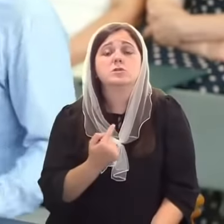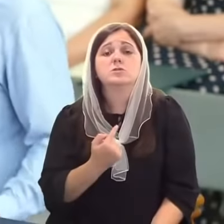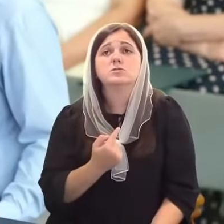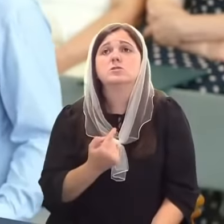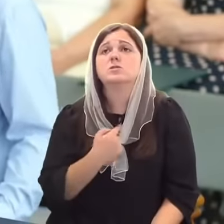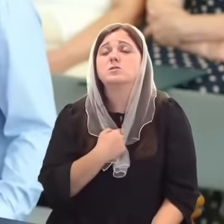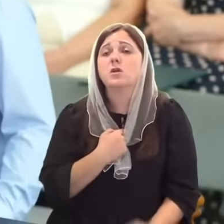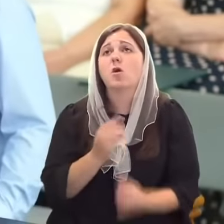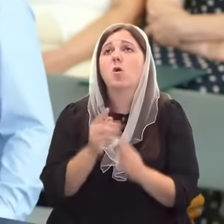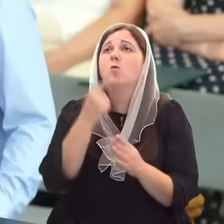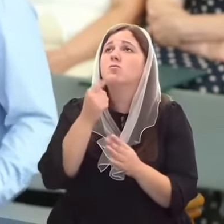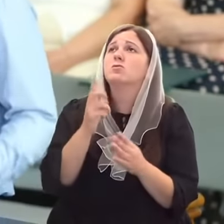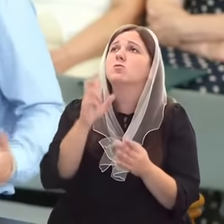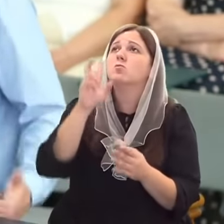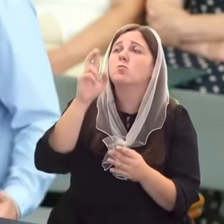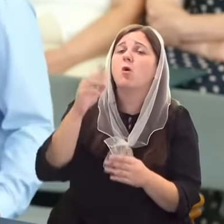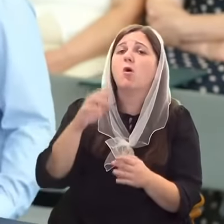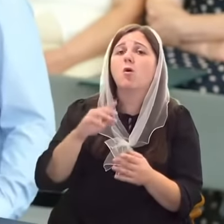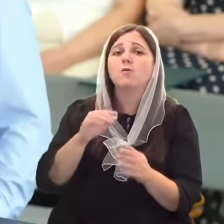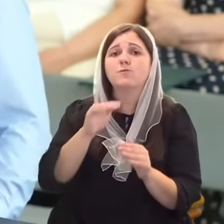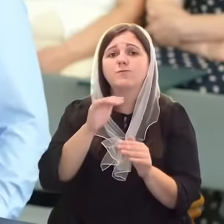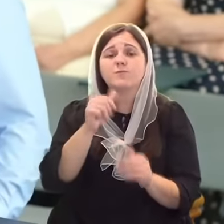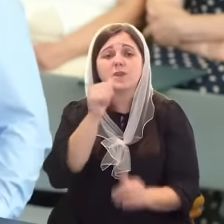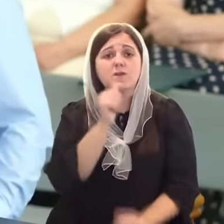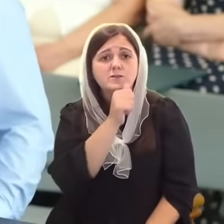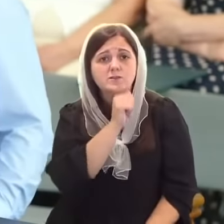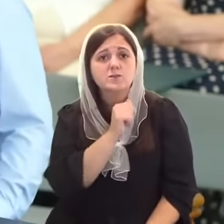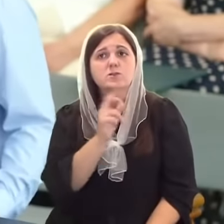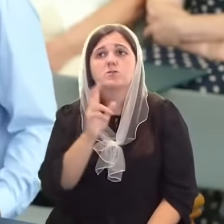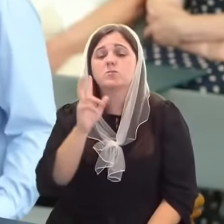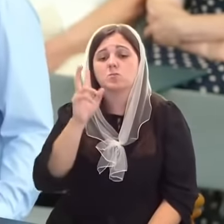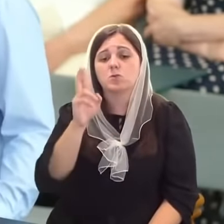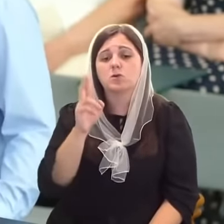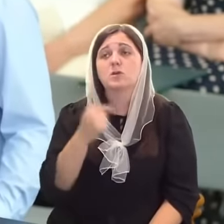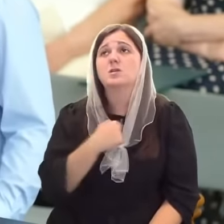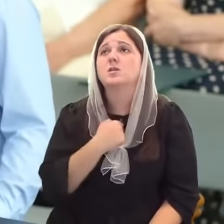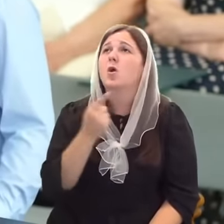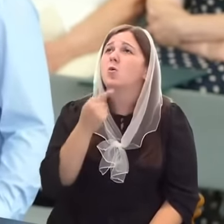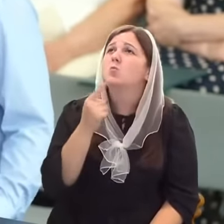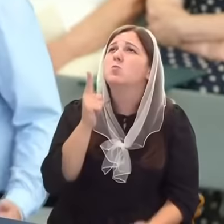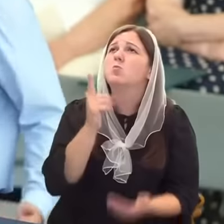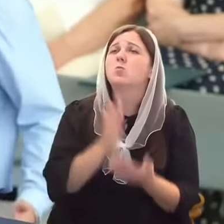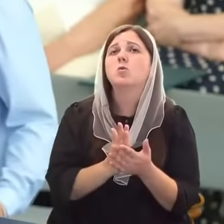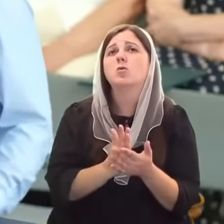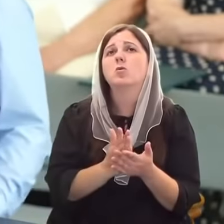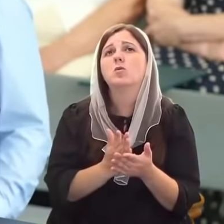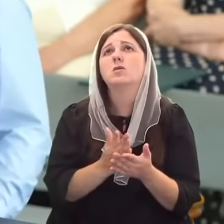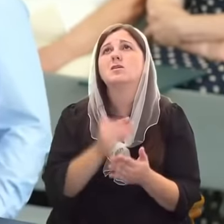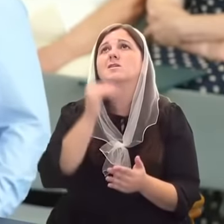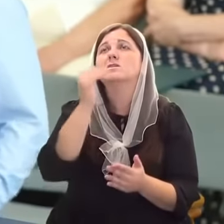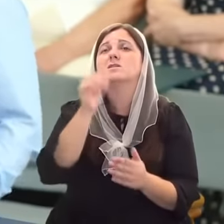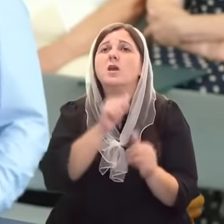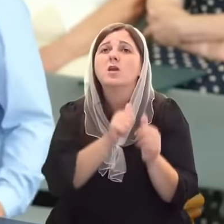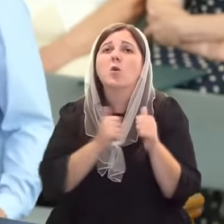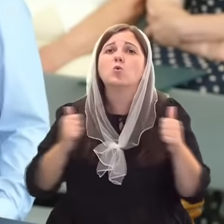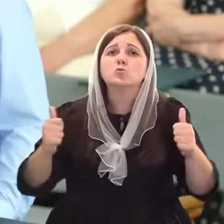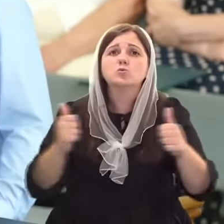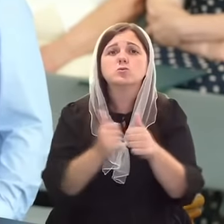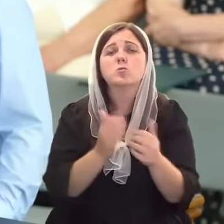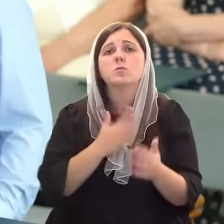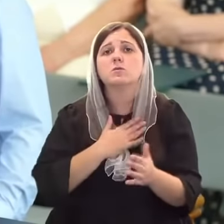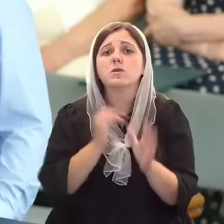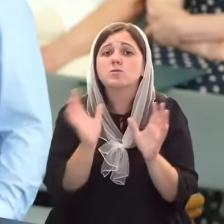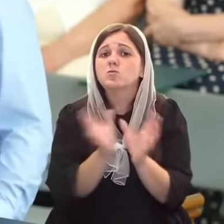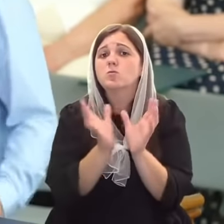в тайной комнате. Я изливал свою душу перед Ним, и я говорил: Господь, Ты окружил меня заботой со всех